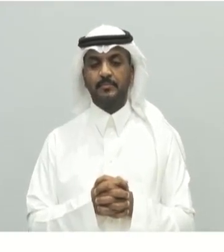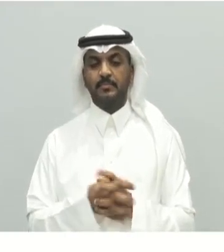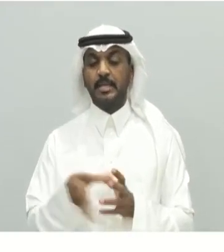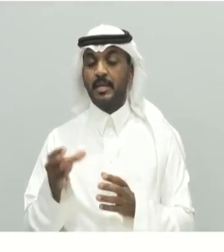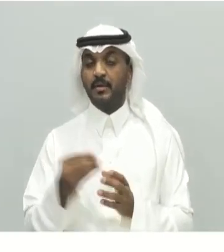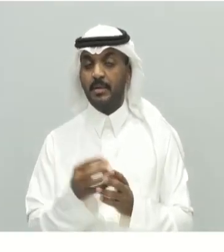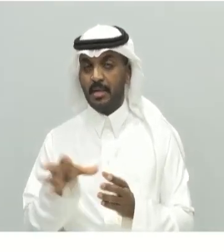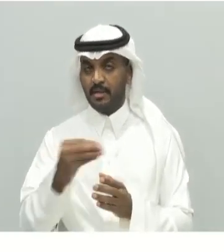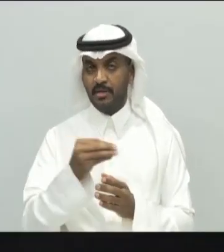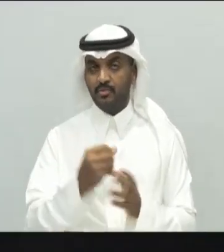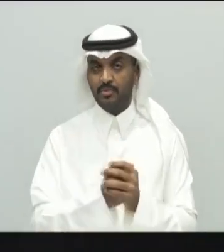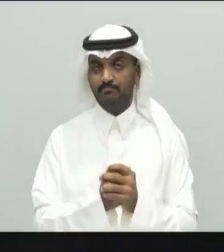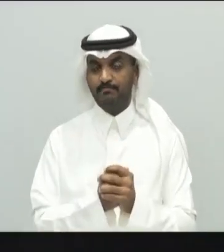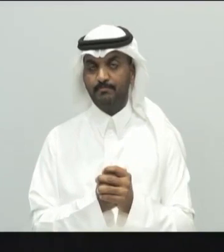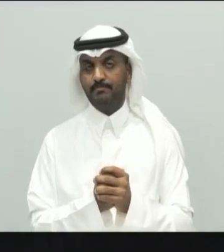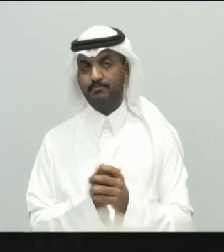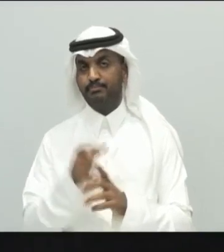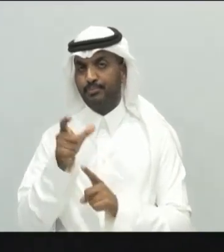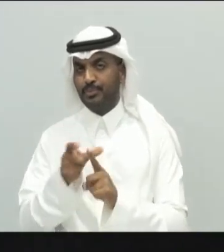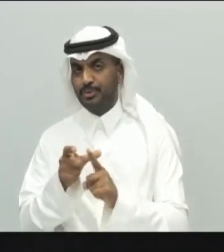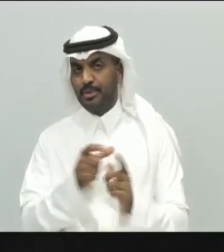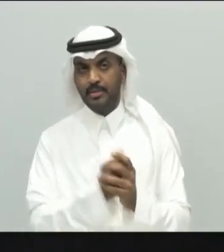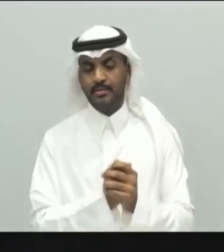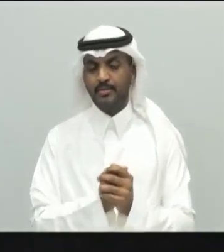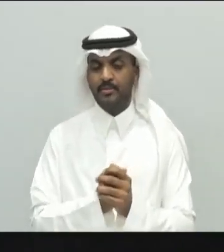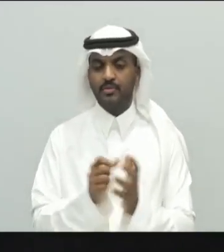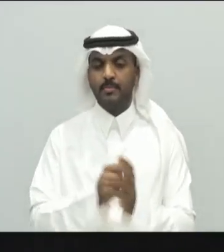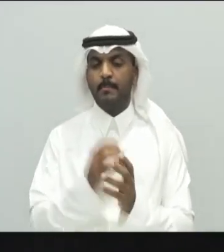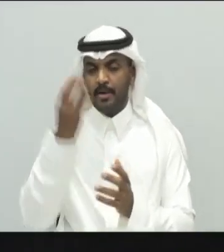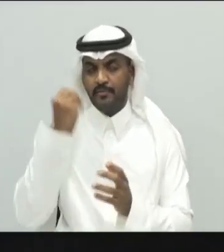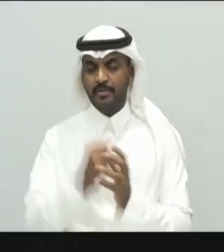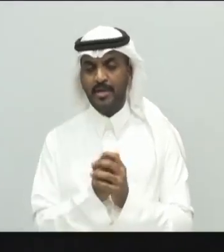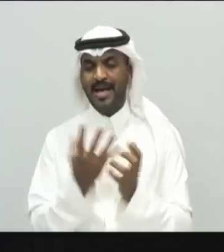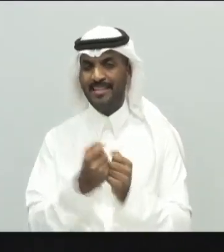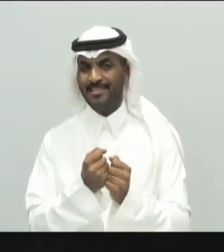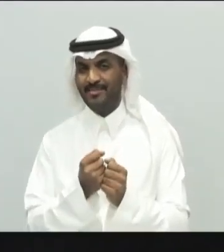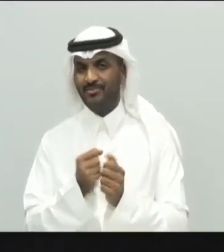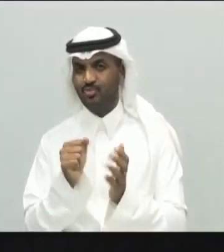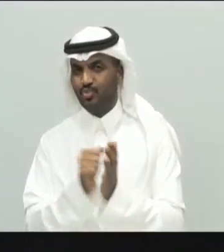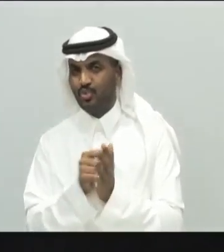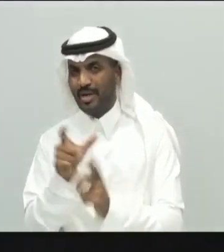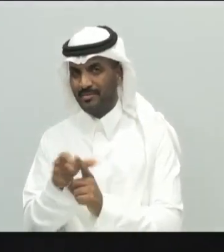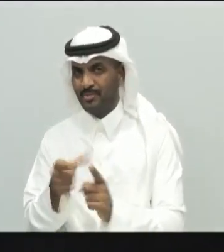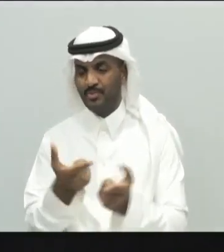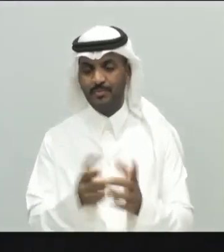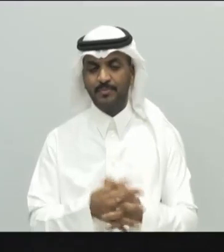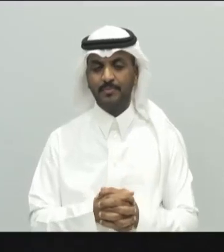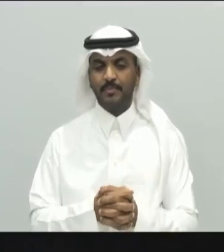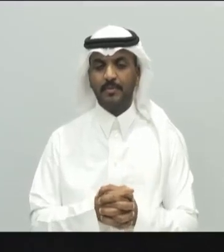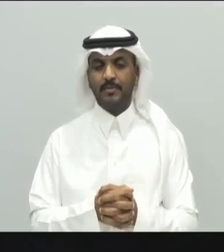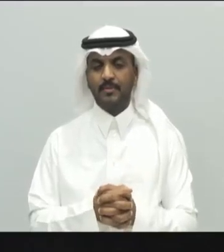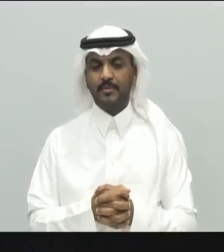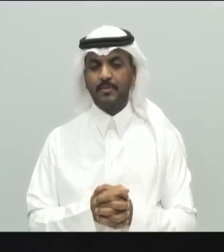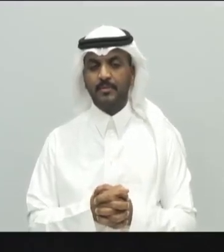نتائج التعداد السكاني معرفه عدد السكان من